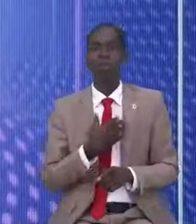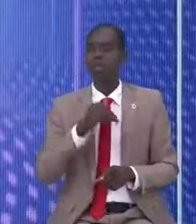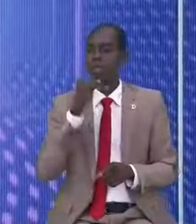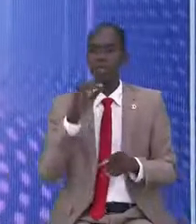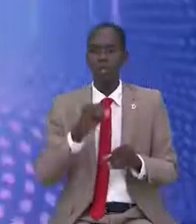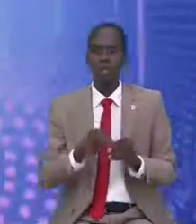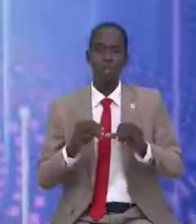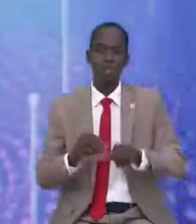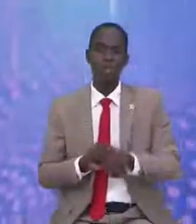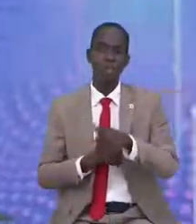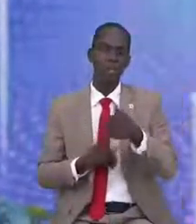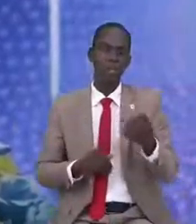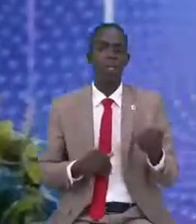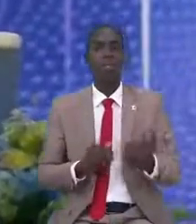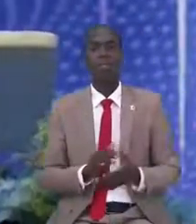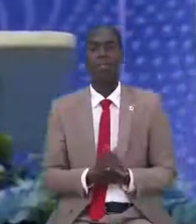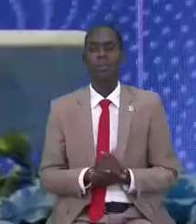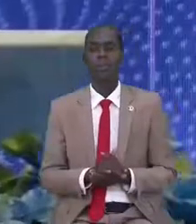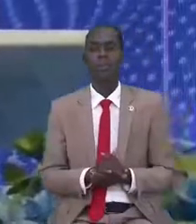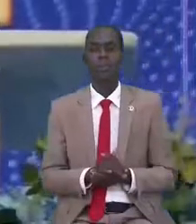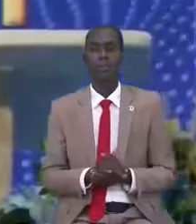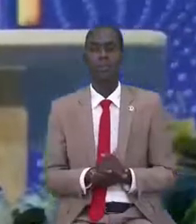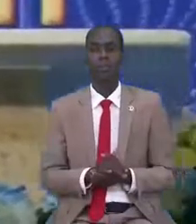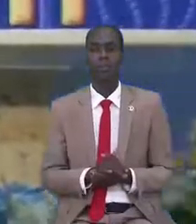et non par rapport à autrui.